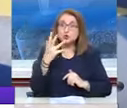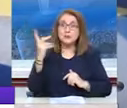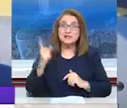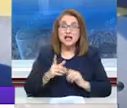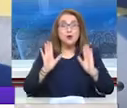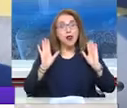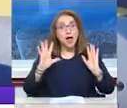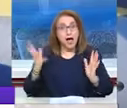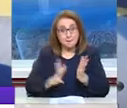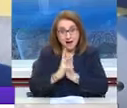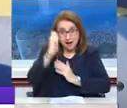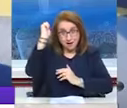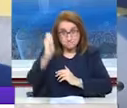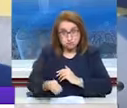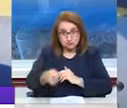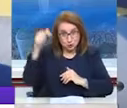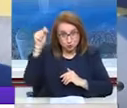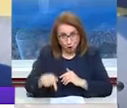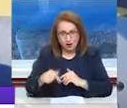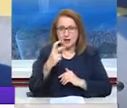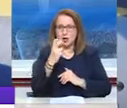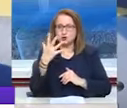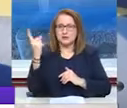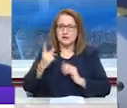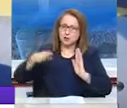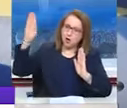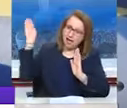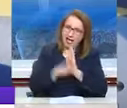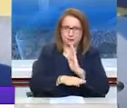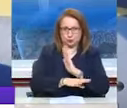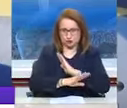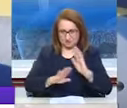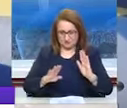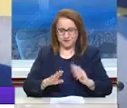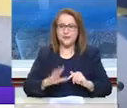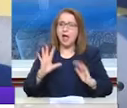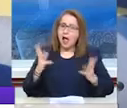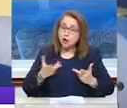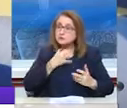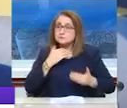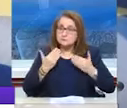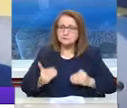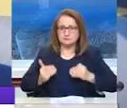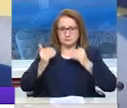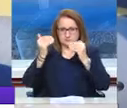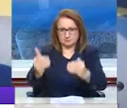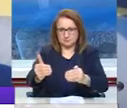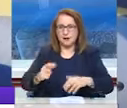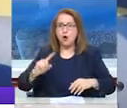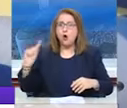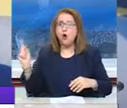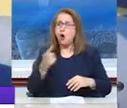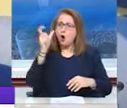καταβληθούν εμπρόθεσμα. Καλύπτονται όλοι οι μισθωτοί σε σχέση εργασίας αορίστου ή ορισμένου